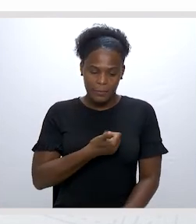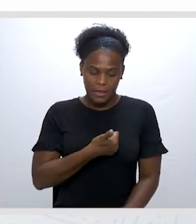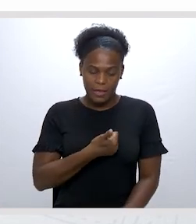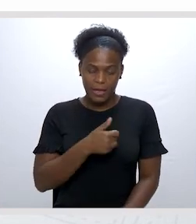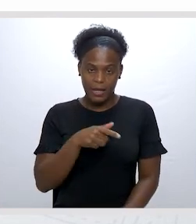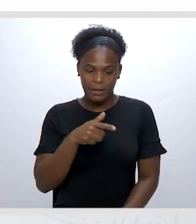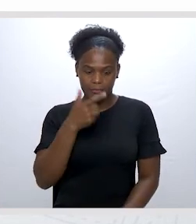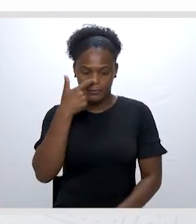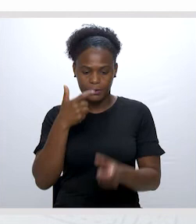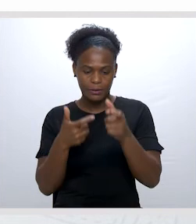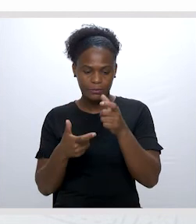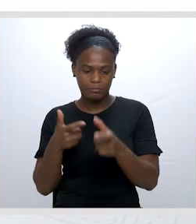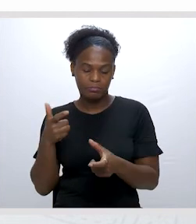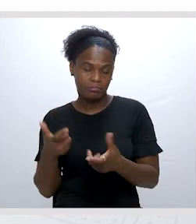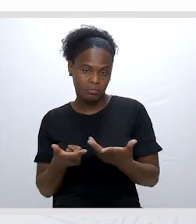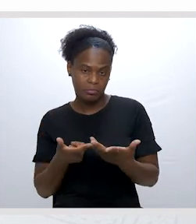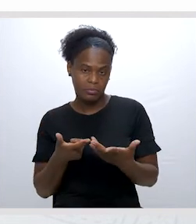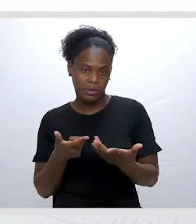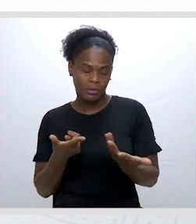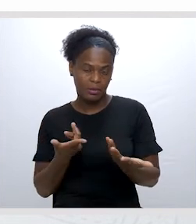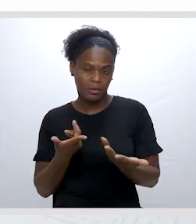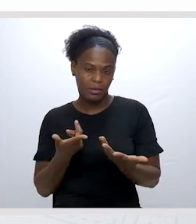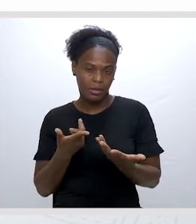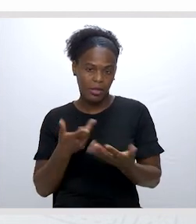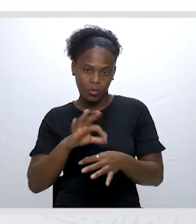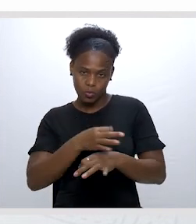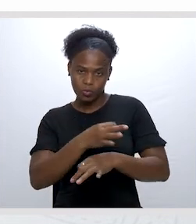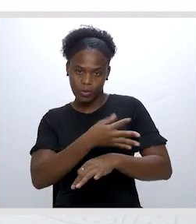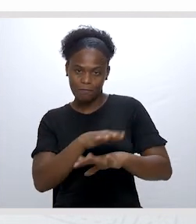les couturières font des robes.